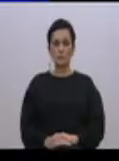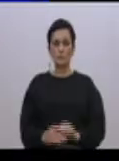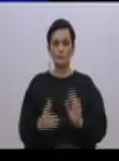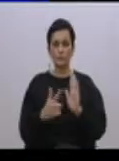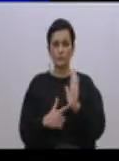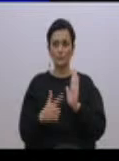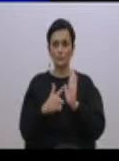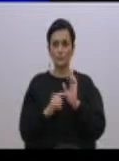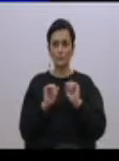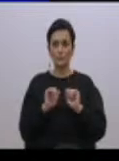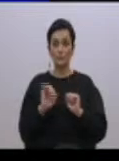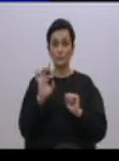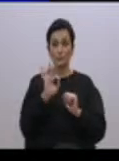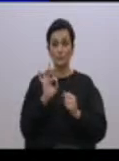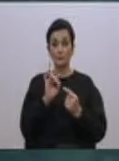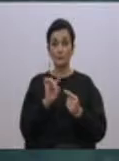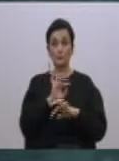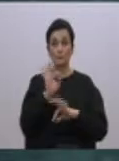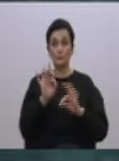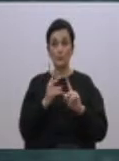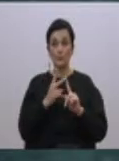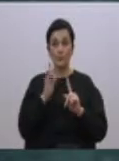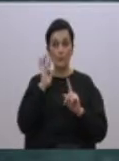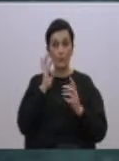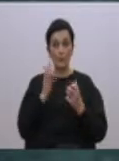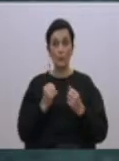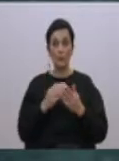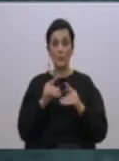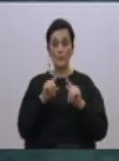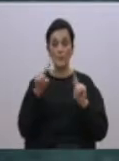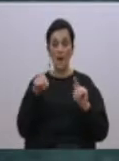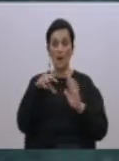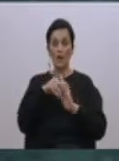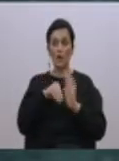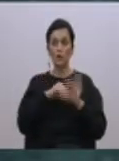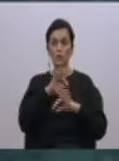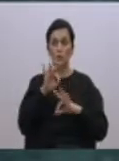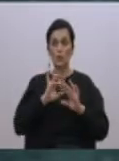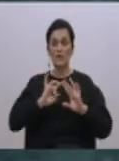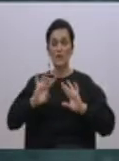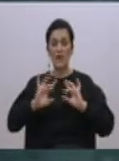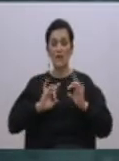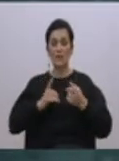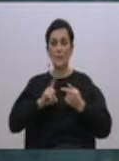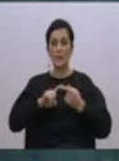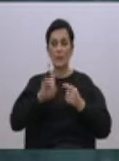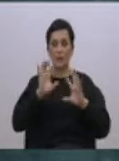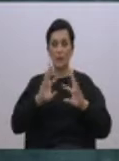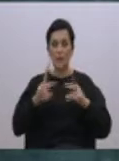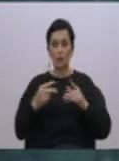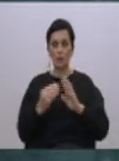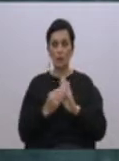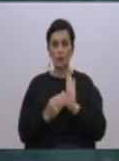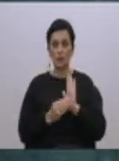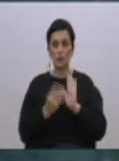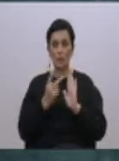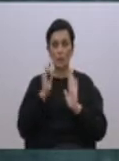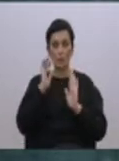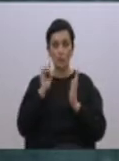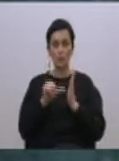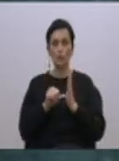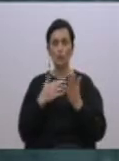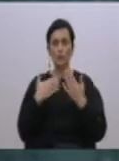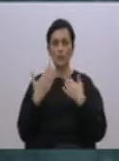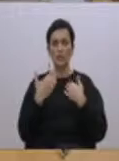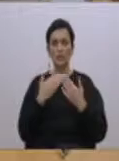Samodă cinemeti mohenul, cel mai amdeghi, proiect mereu mosmenit, mirebulia. Am mai pagat ce mare proiect, reclami și s-ar ca nu știu, lebi ședem stau baza mea ori mosmenit, tot ce a tot